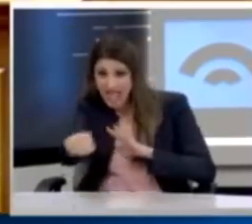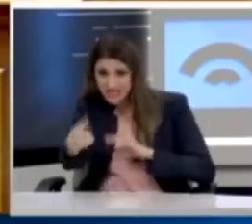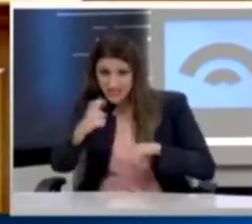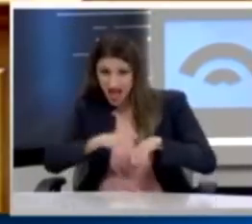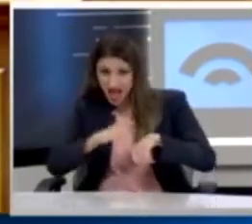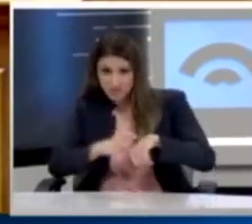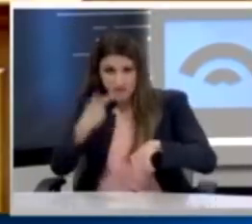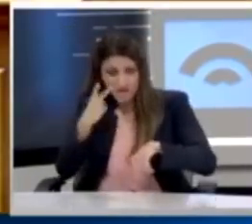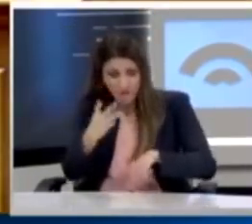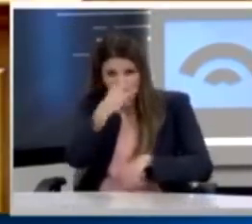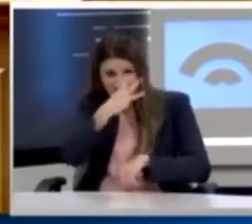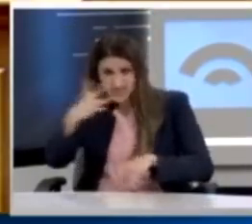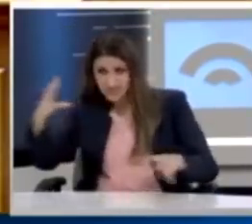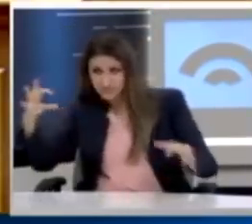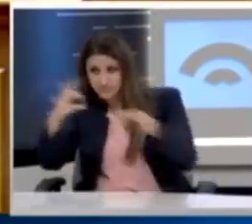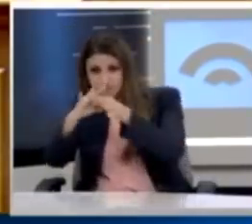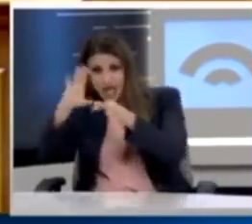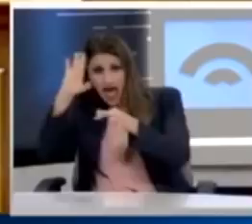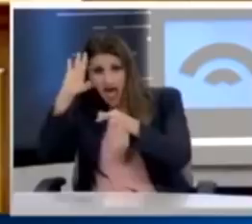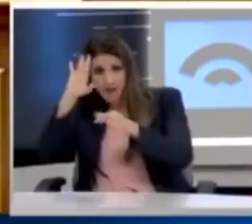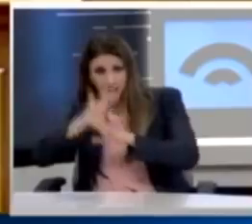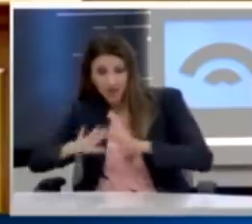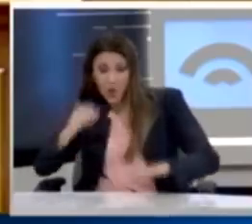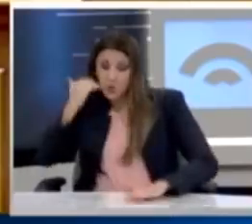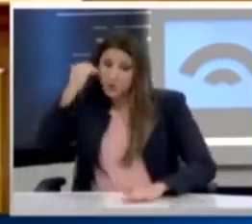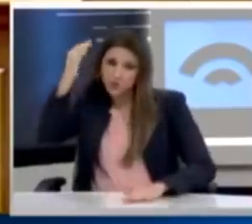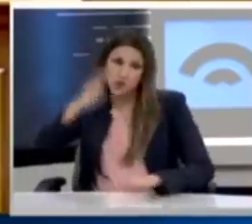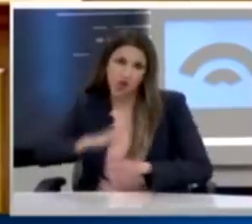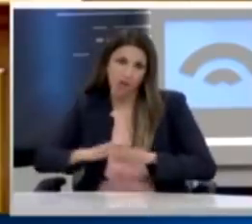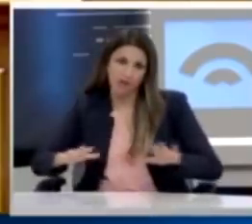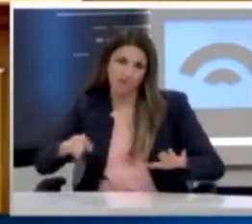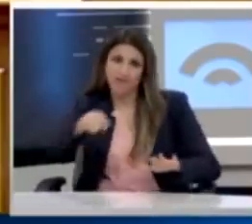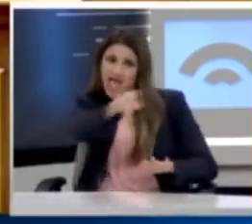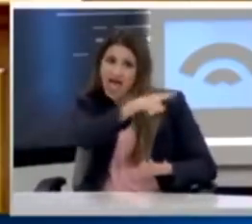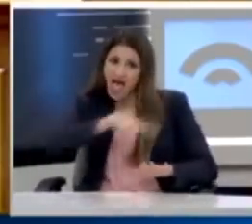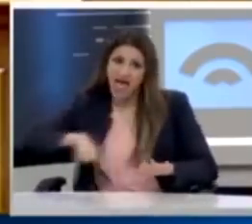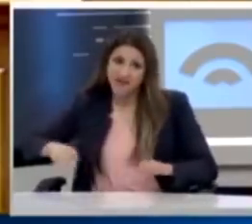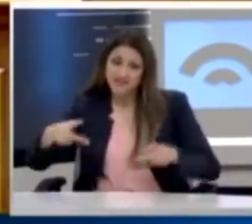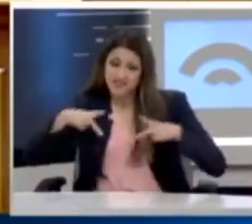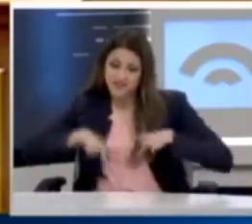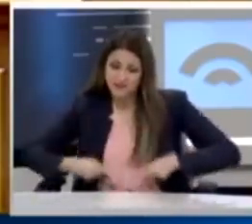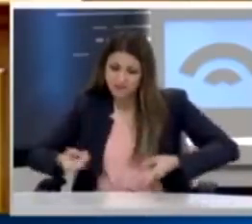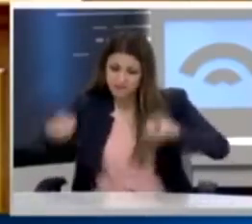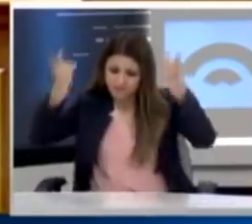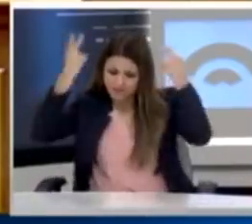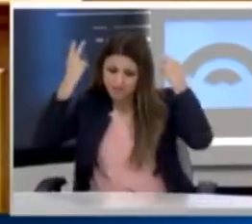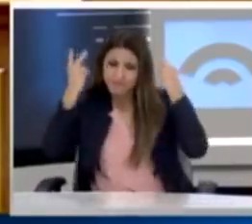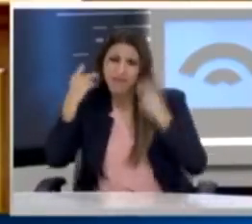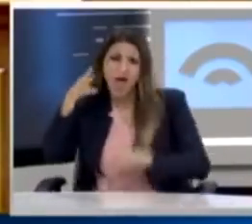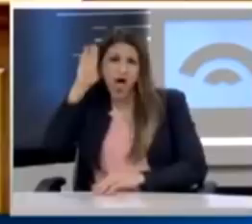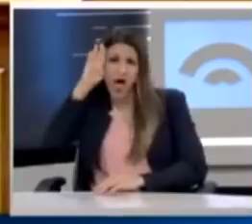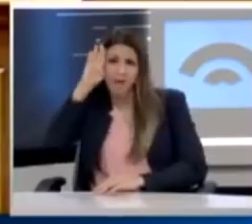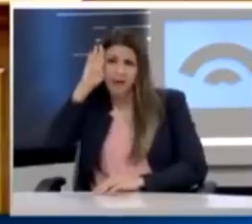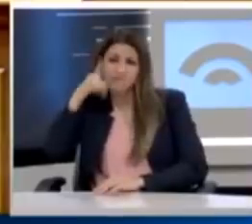προσκυνάτε εδώ μέσα σήμερα. Έσχος, τσιράκια είστε, τσιράκια των Αμερικάνων και του ΝΑΤΟ,